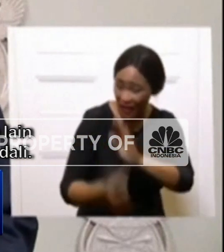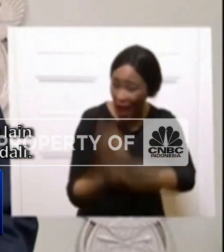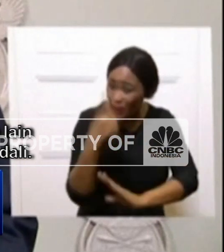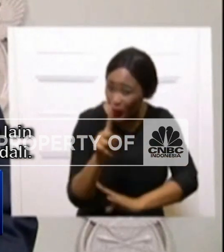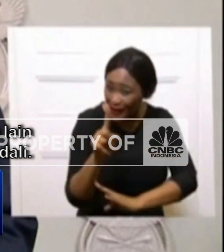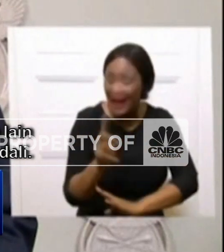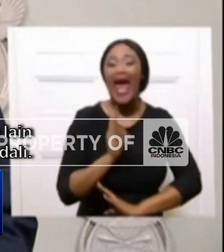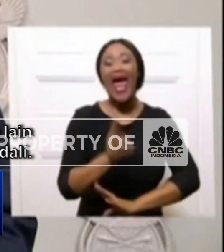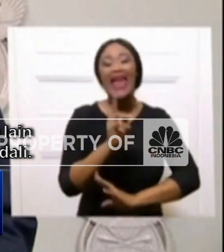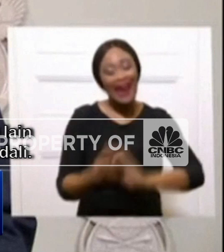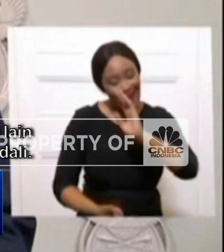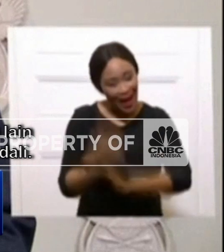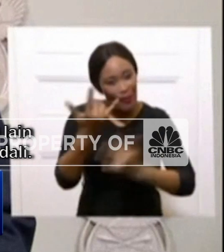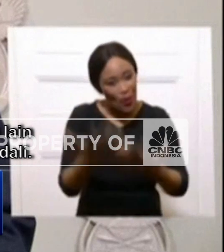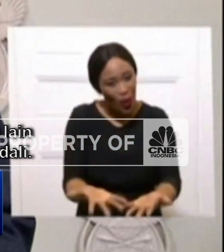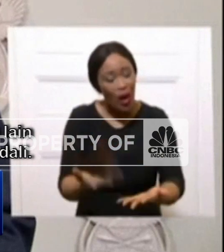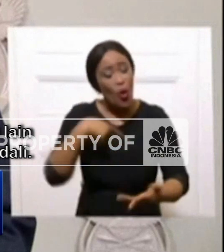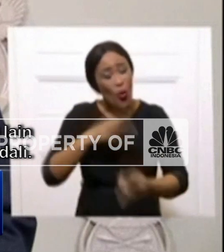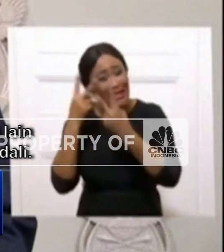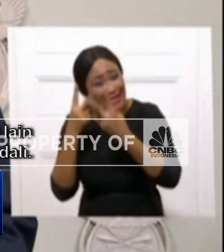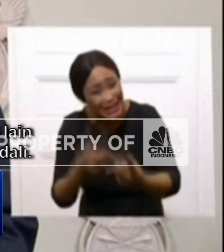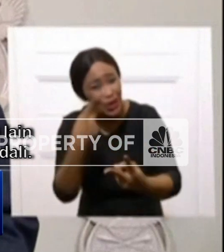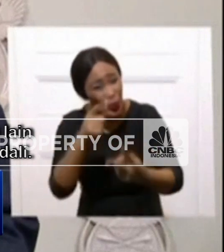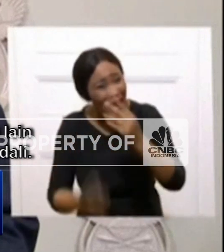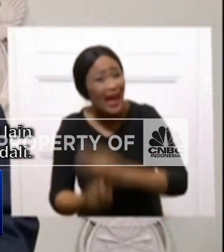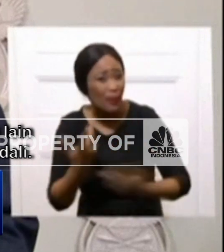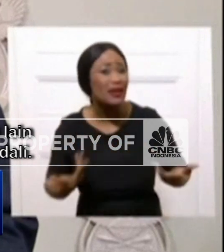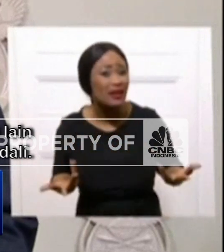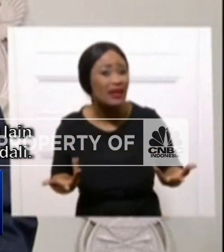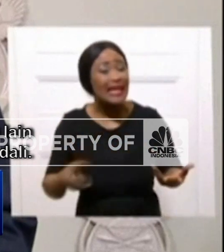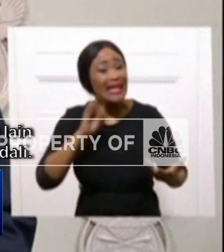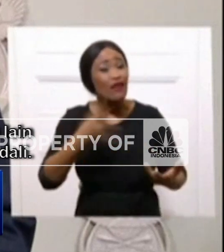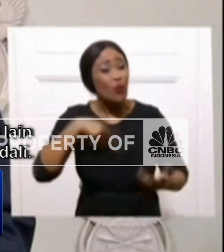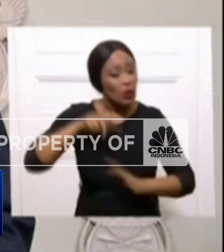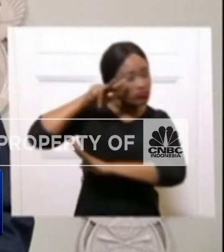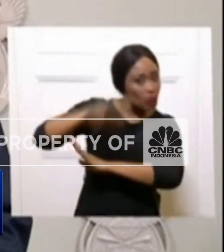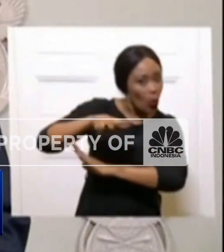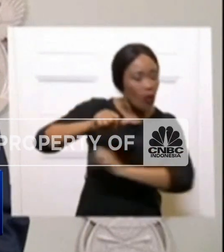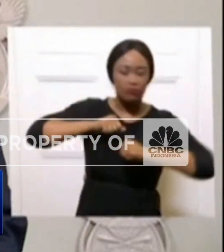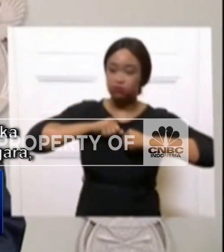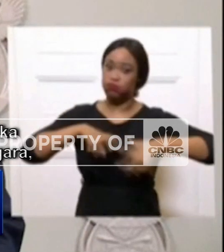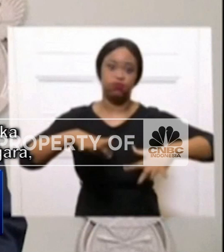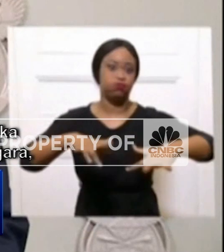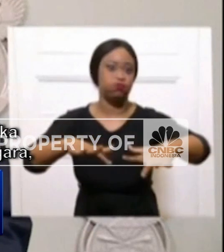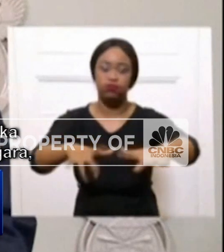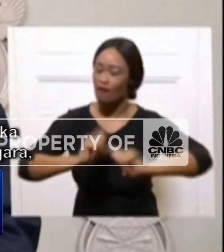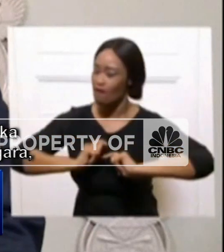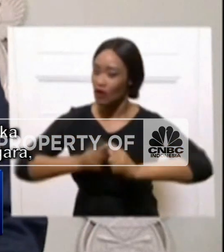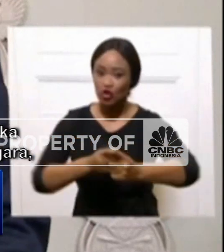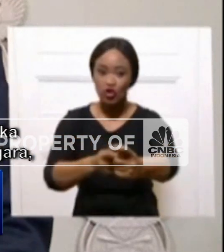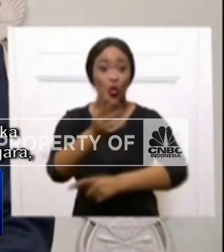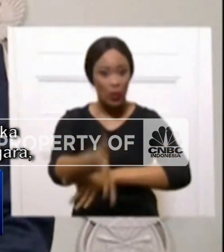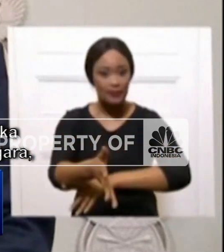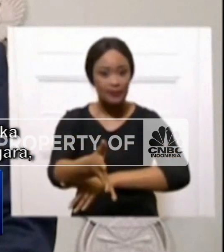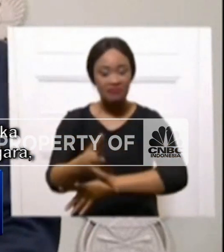consequences of allowing the first to spread and check Hai the ministerial